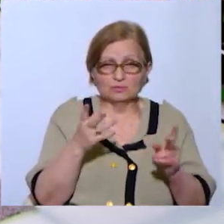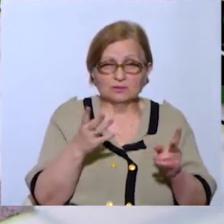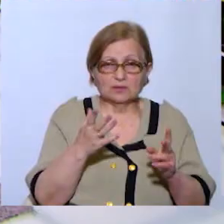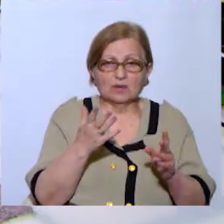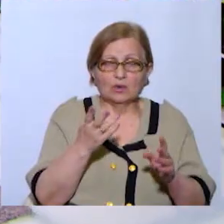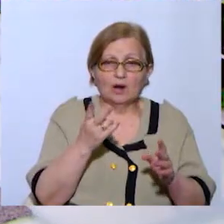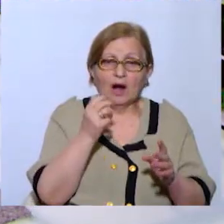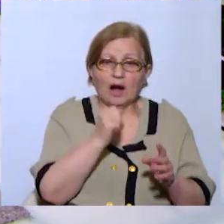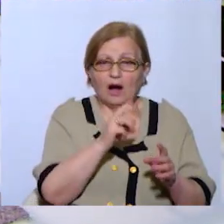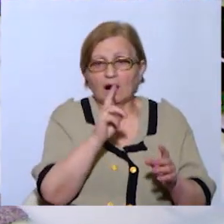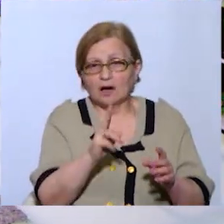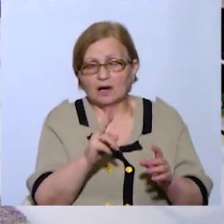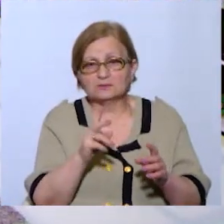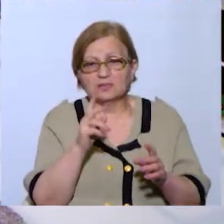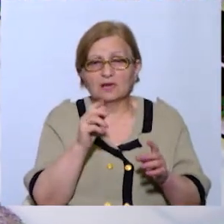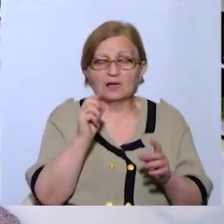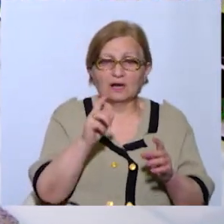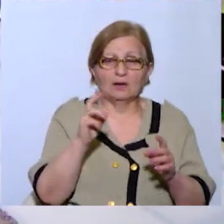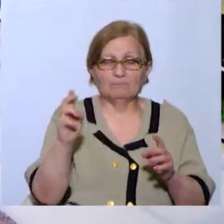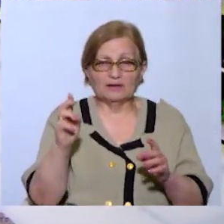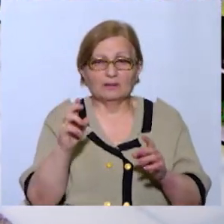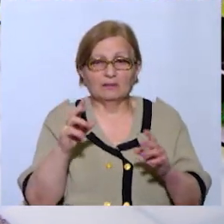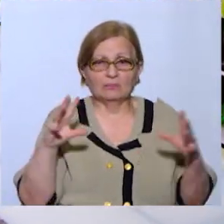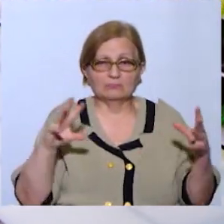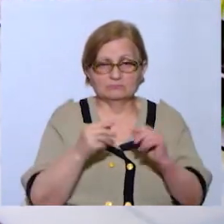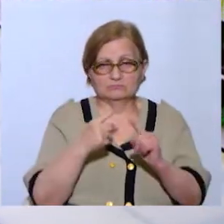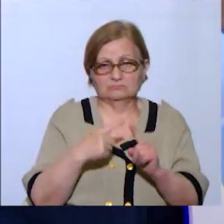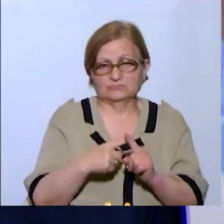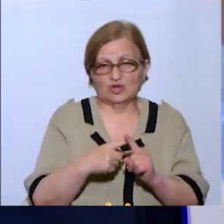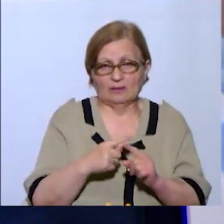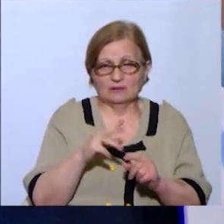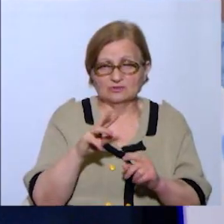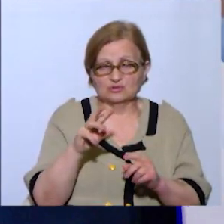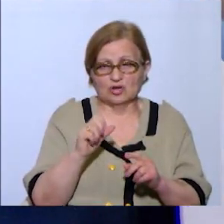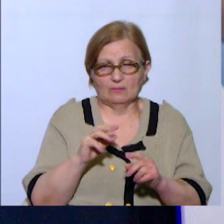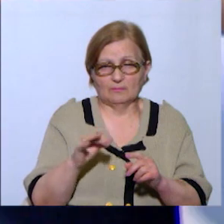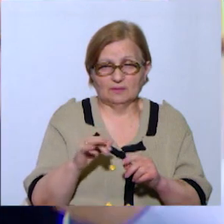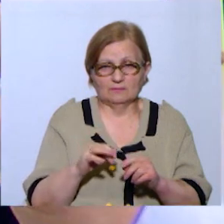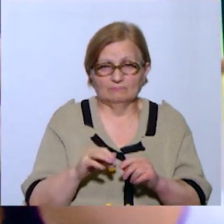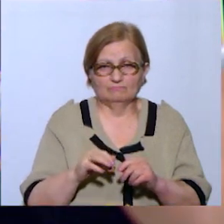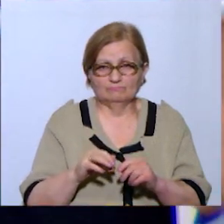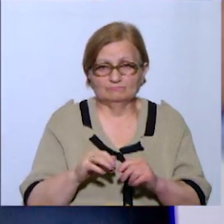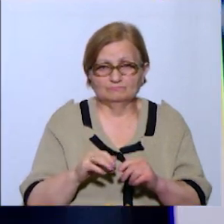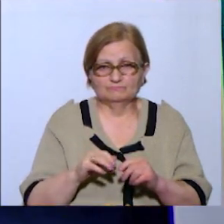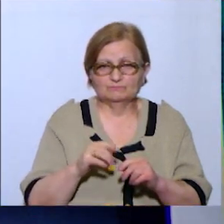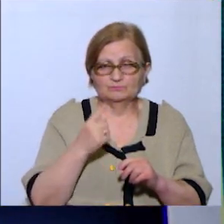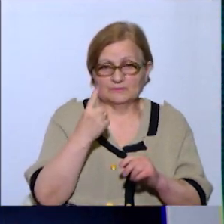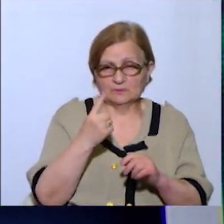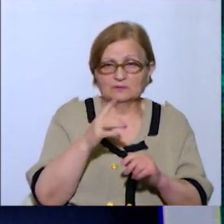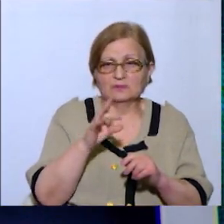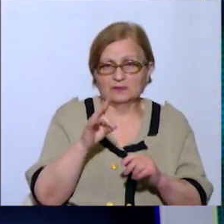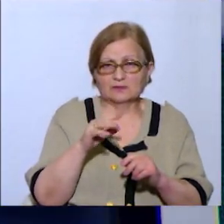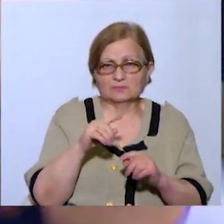იყოს AK და KB მონაკვეთების ჯამი, ანუ 2 ფესვი RR-ს პლუს R ფესვი